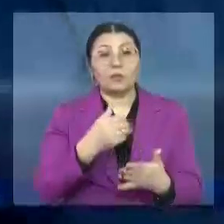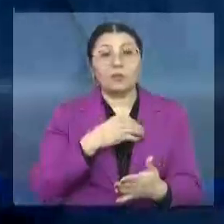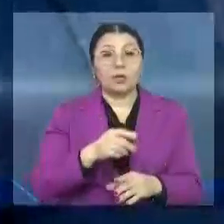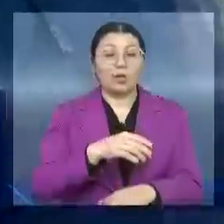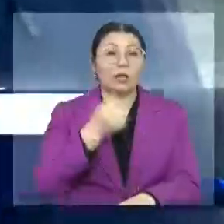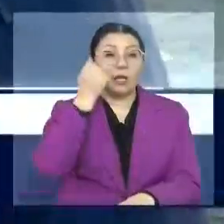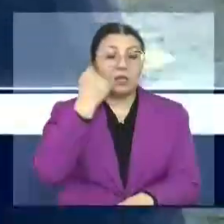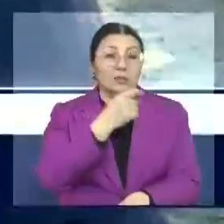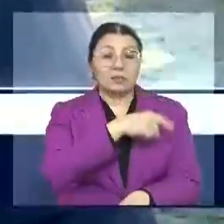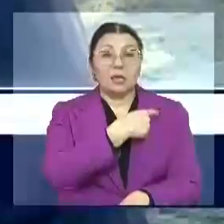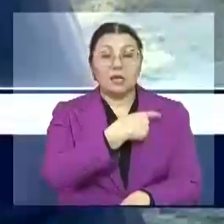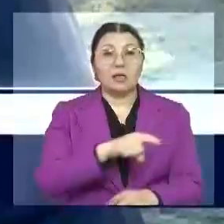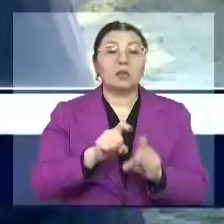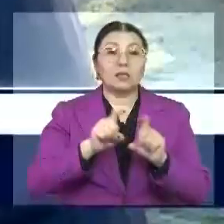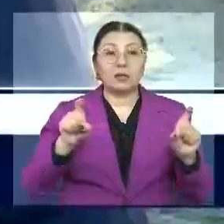бұл енді